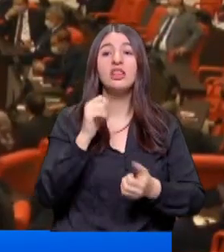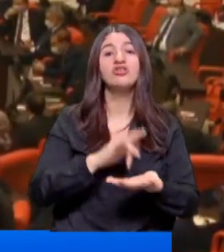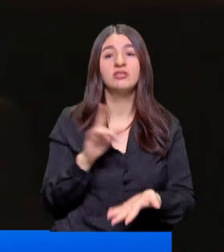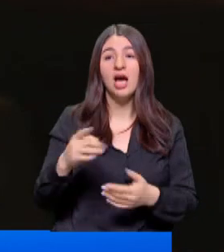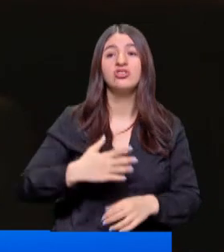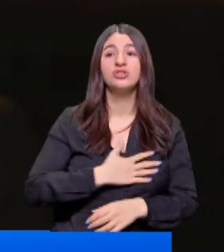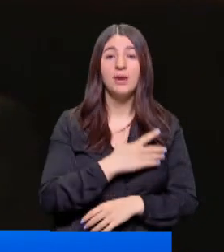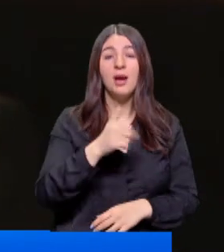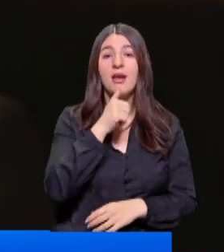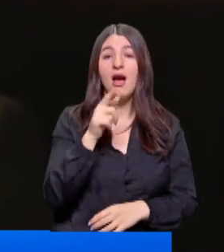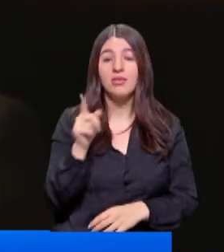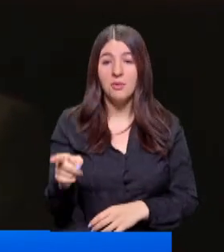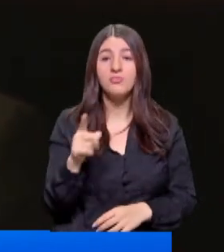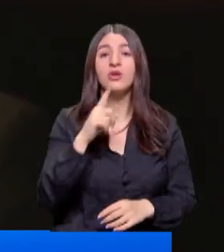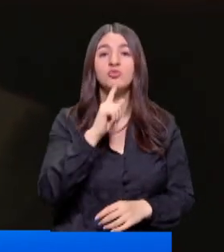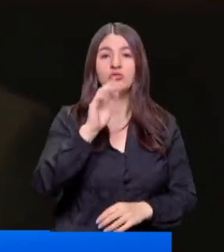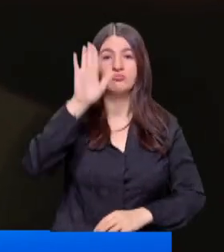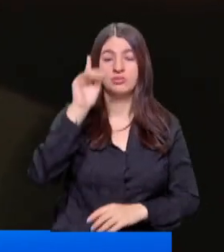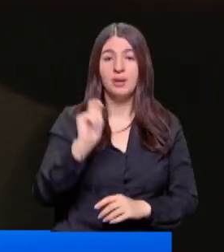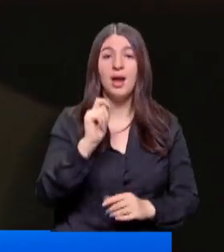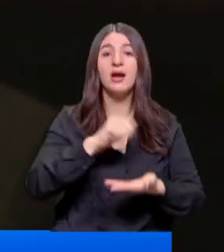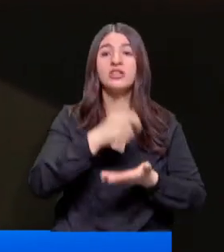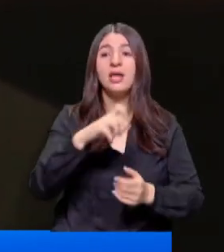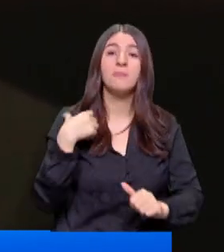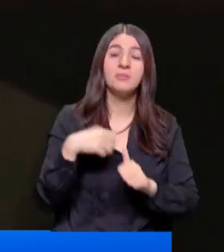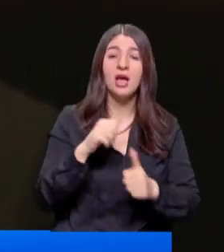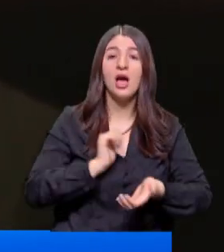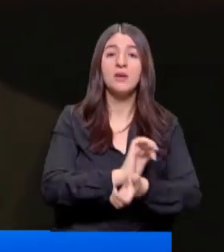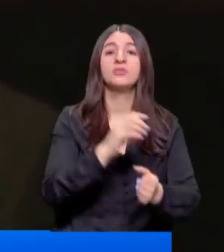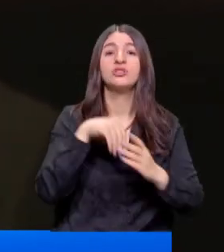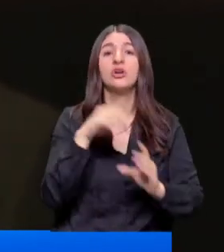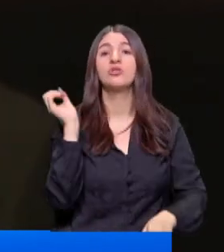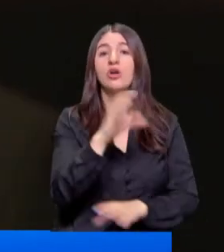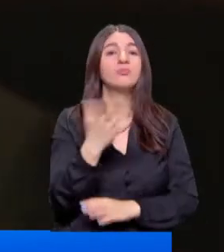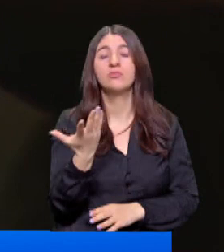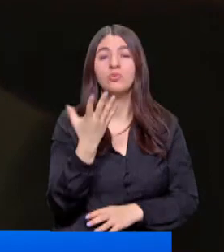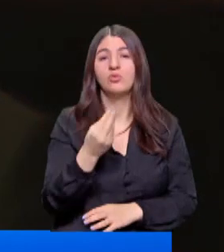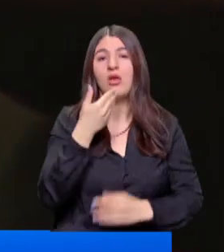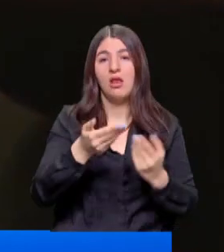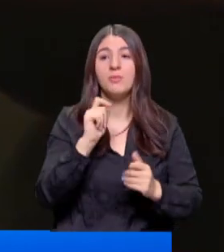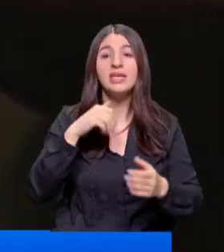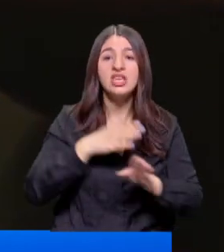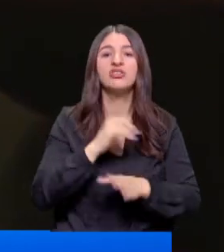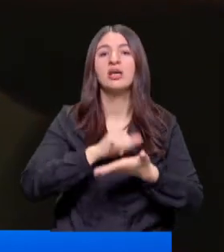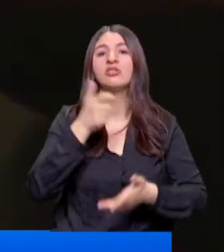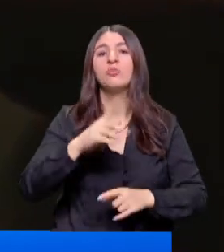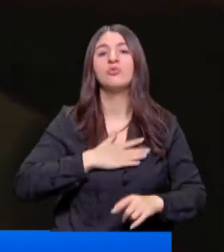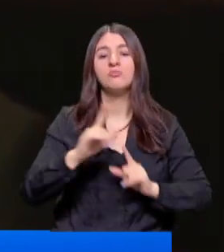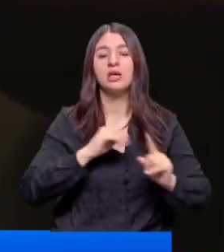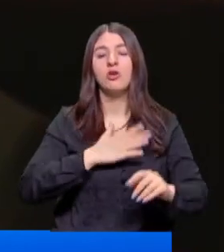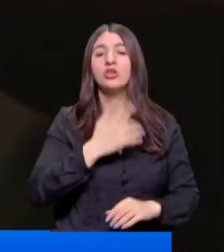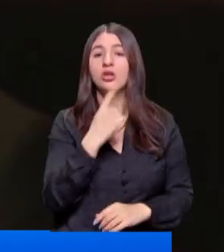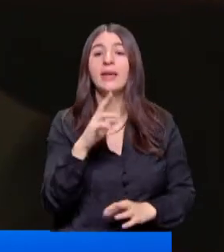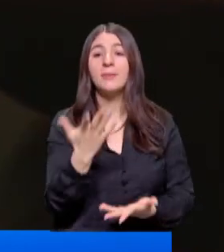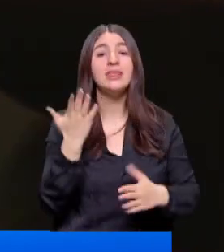aldığı ceza CHP'li Utku çakırözer söz olarak gazetecilerin yeniden cezaevine gönderilmesine değildir gerçek gazetecilerin Bugün Atv'de